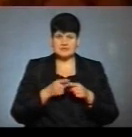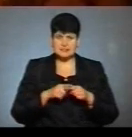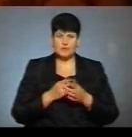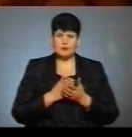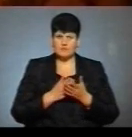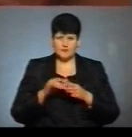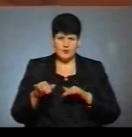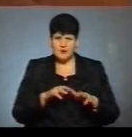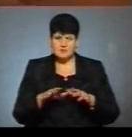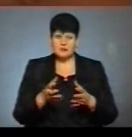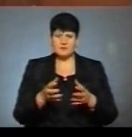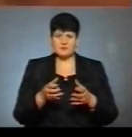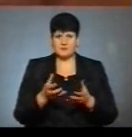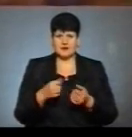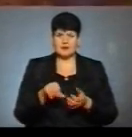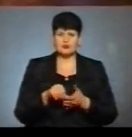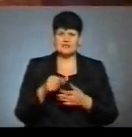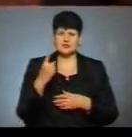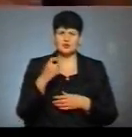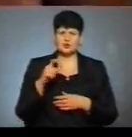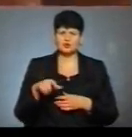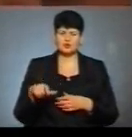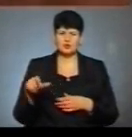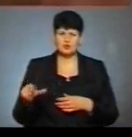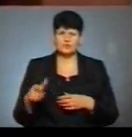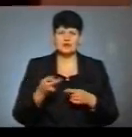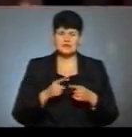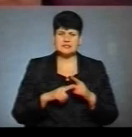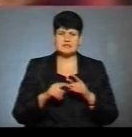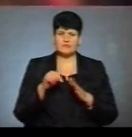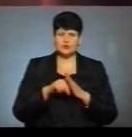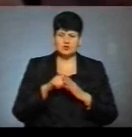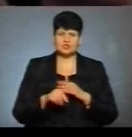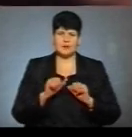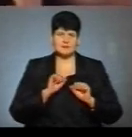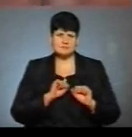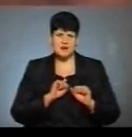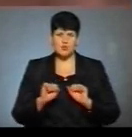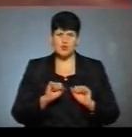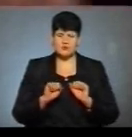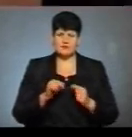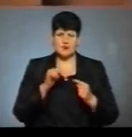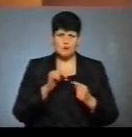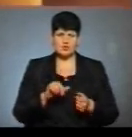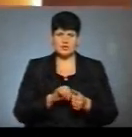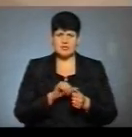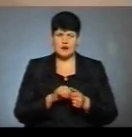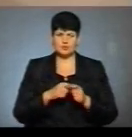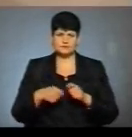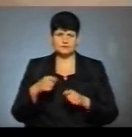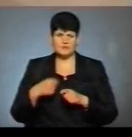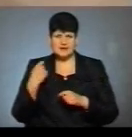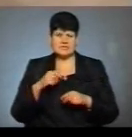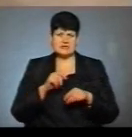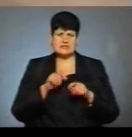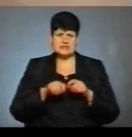участь майже 100 осіб. Це поліцейське управління стратегічних розслідувань, департаменту внутрішньої безпеки, управління протидії наркозлочинності, слідчі,